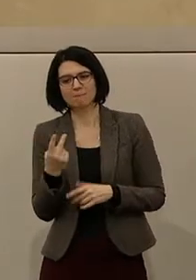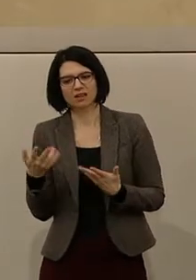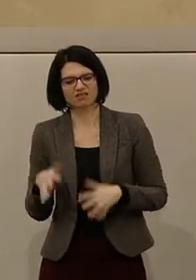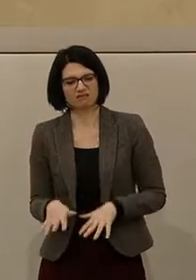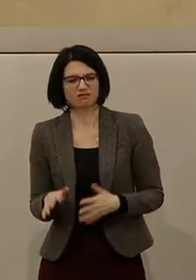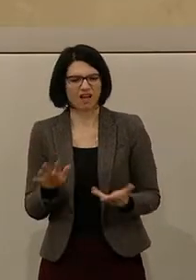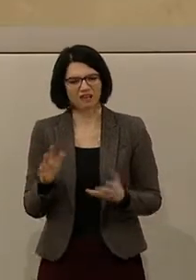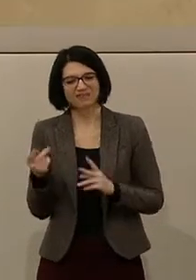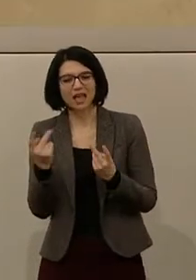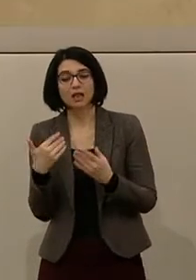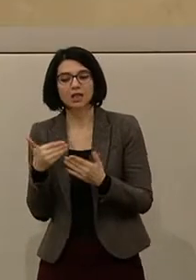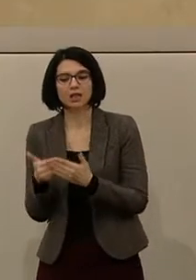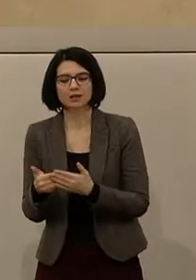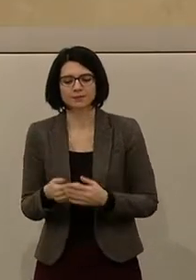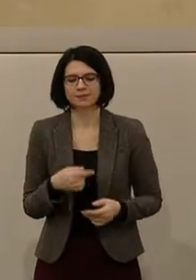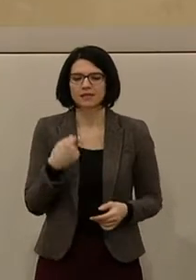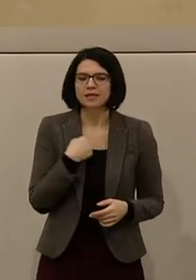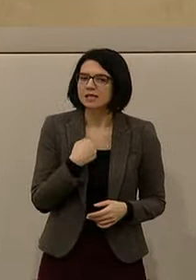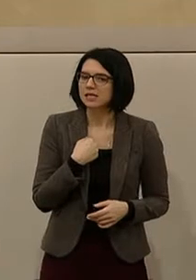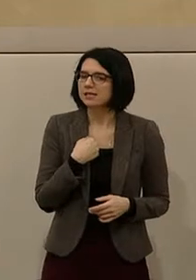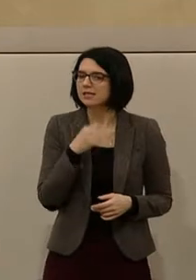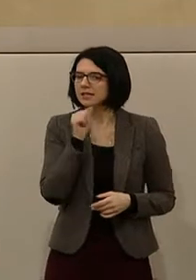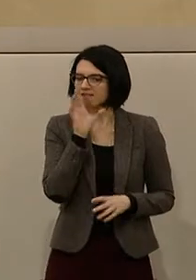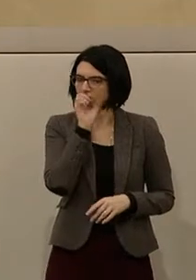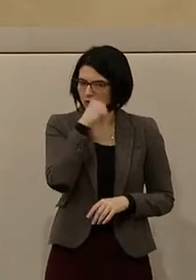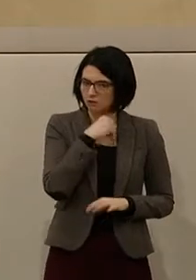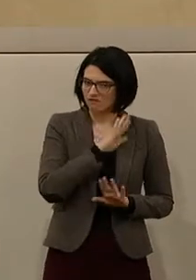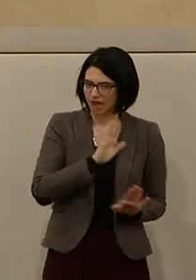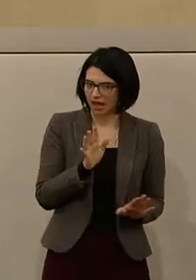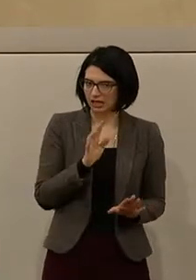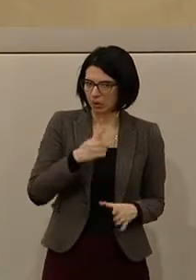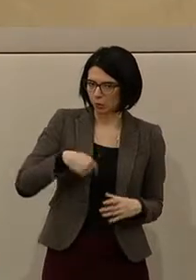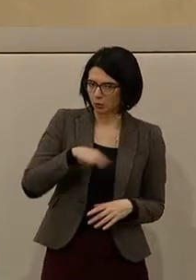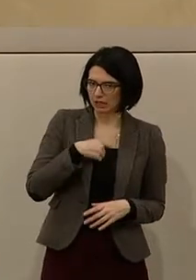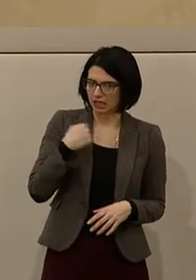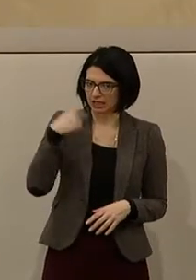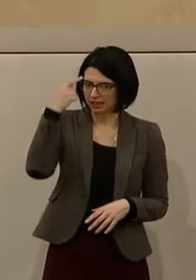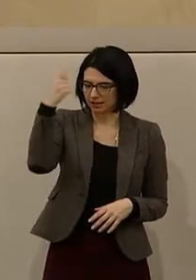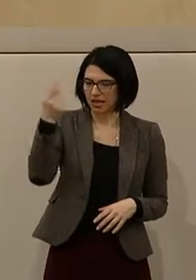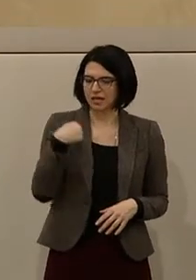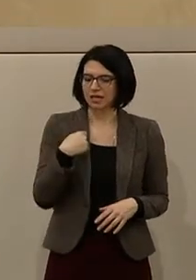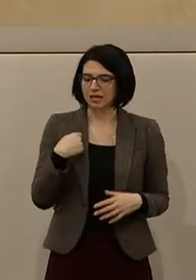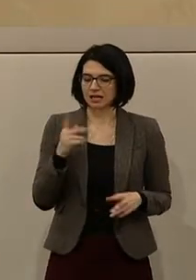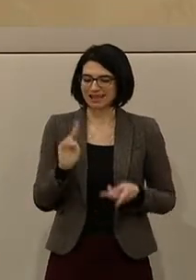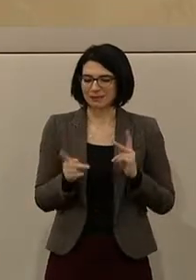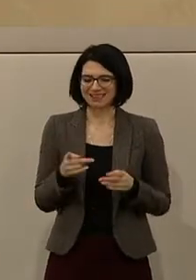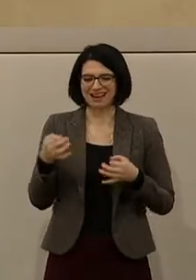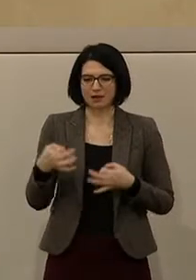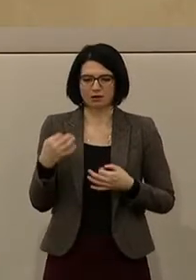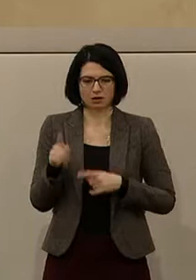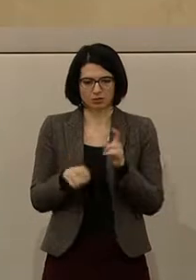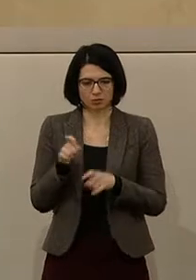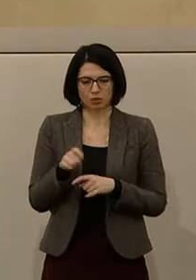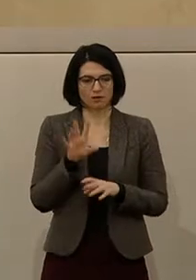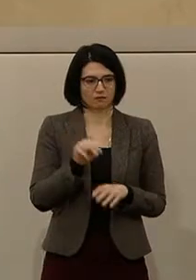Fällen. Ich verhehle auch nicht, dass es nicht unbedingt unsere Idee war, die Anhebung der Kapitalertragsteuer